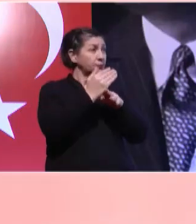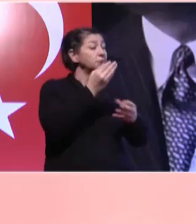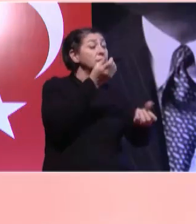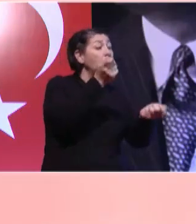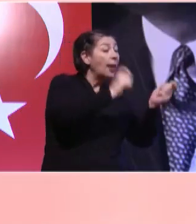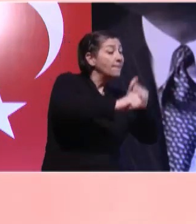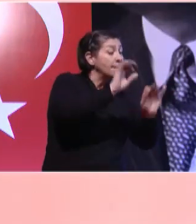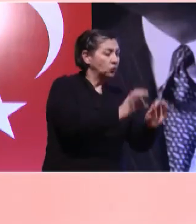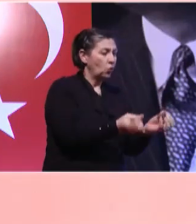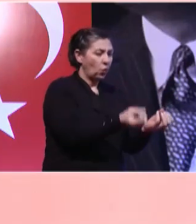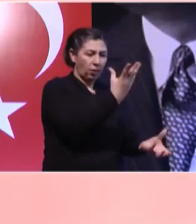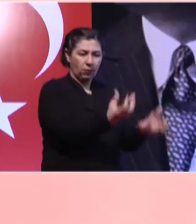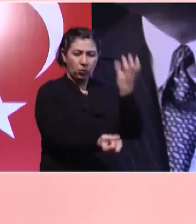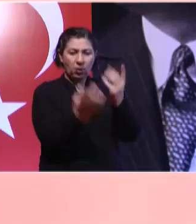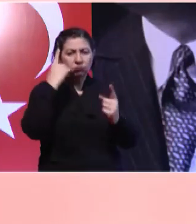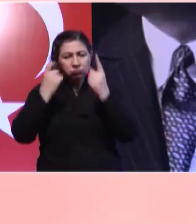alanda üretiyorsunuz.